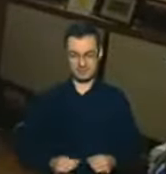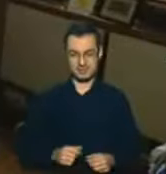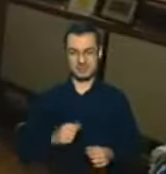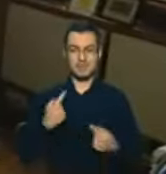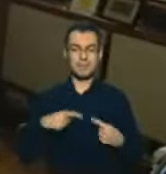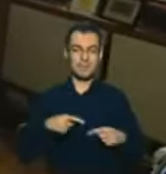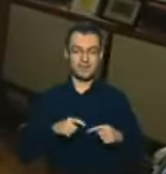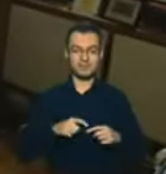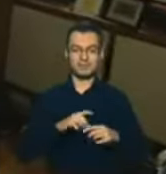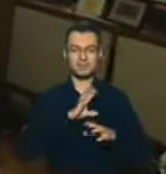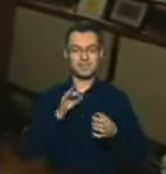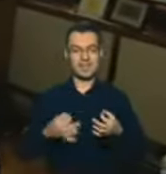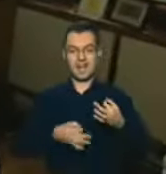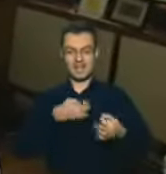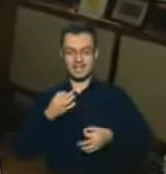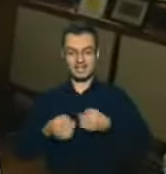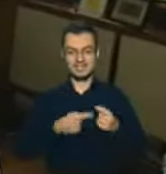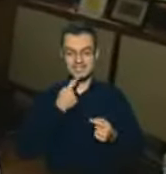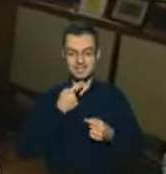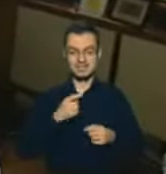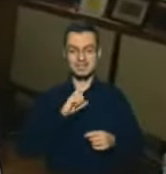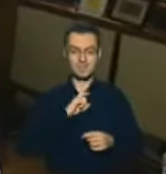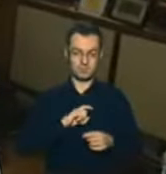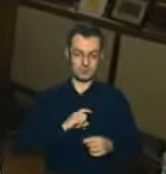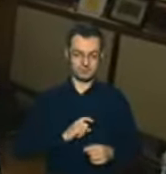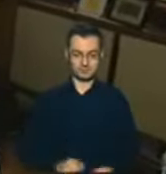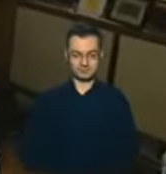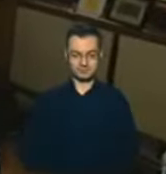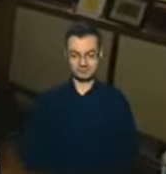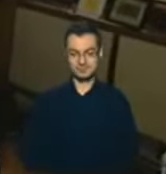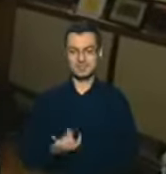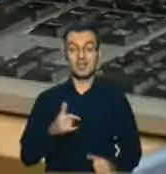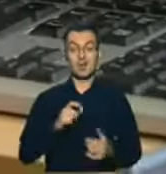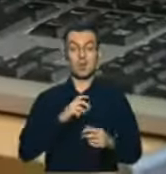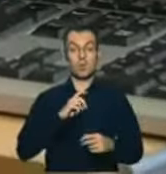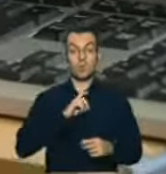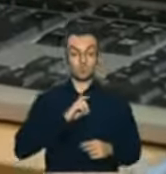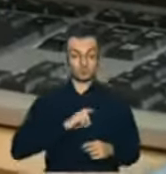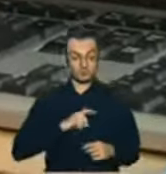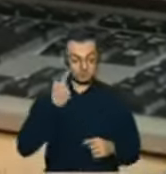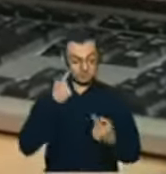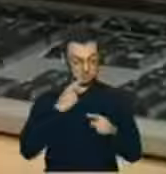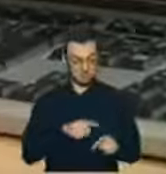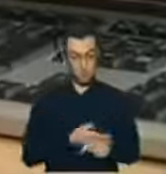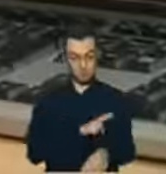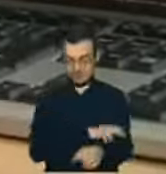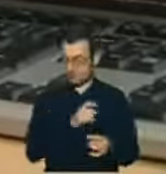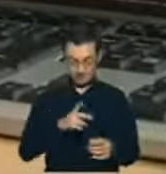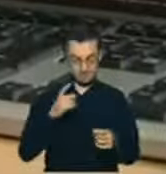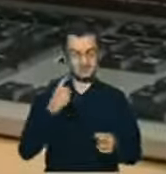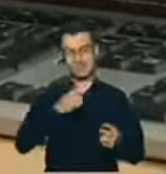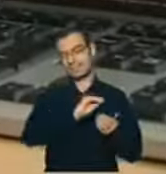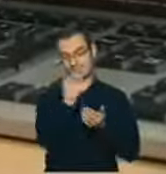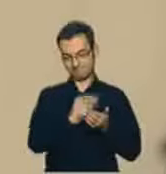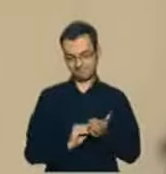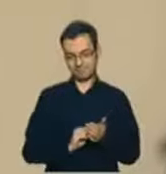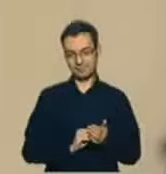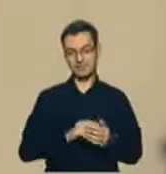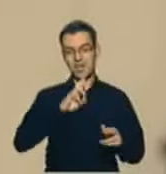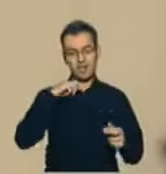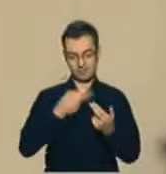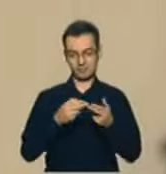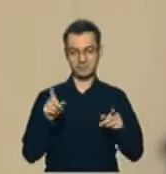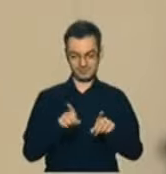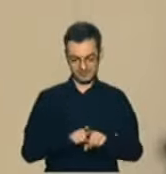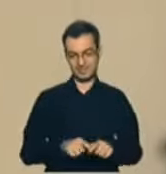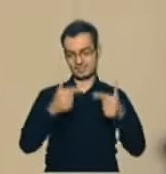brakuje wszelkiej gracji językowi biurokracji. Jak tylko urzędnicy to usłyszeli, chwycili za pióra i na wersy lokatorki